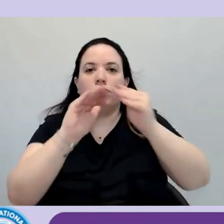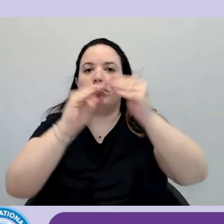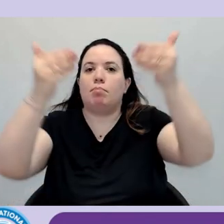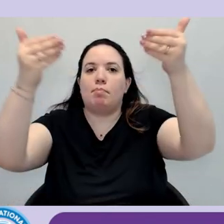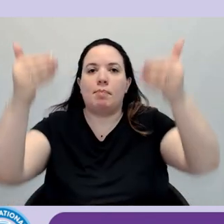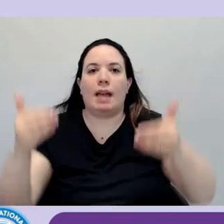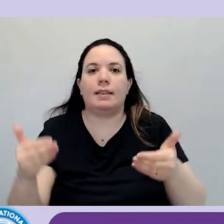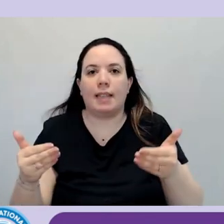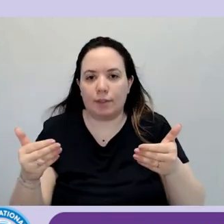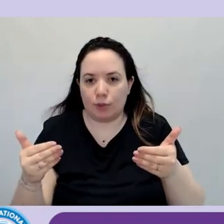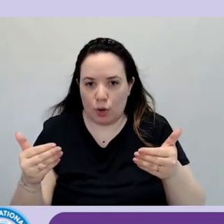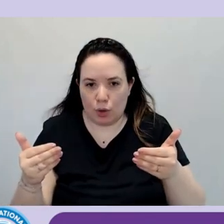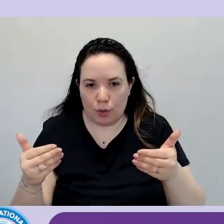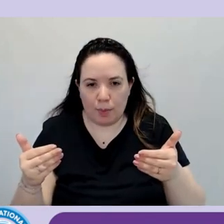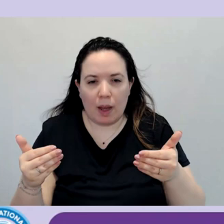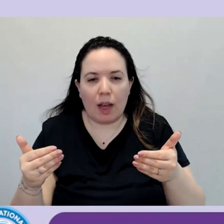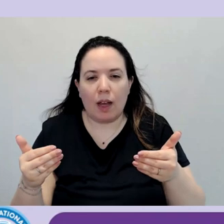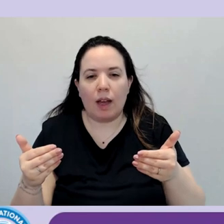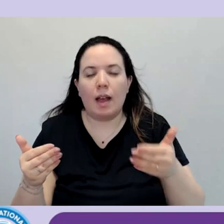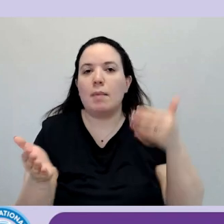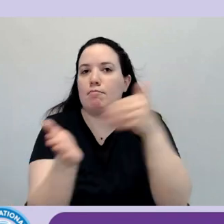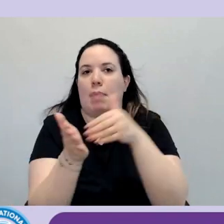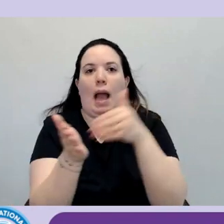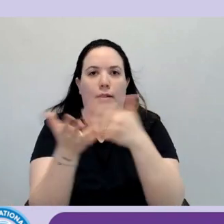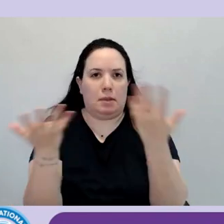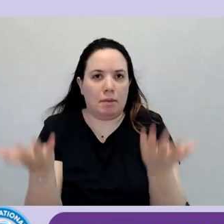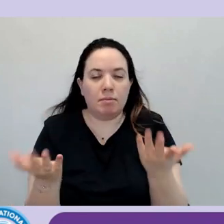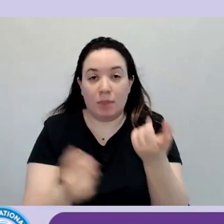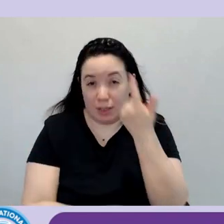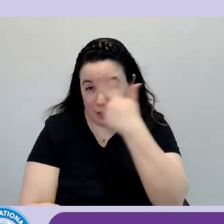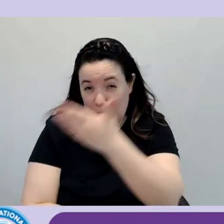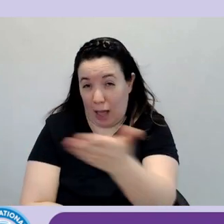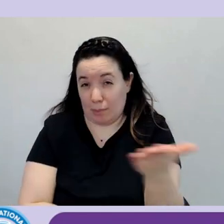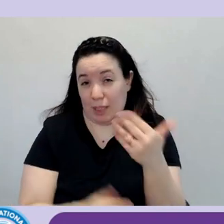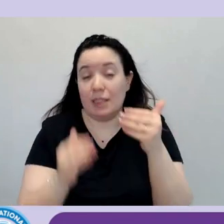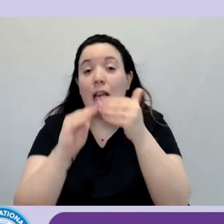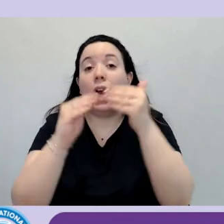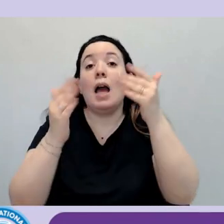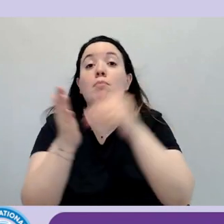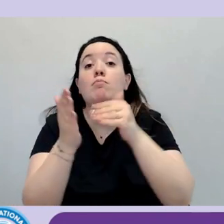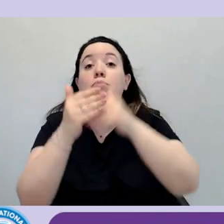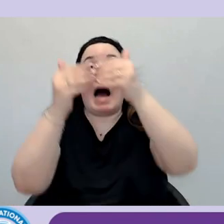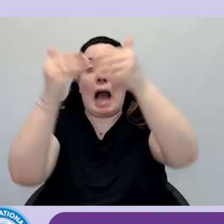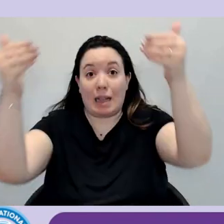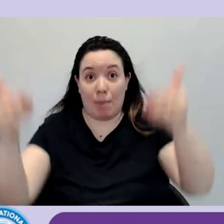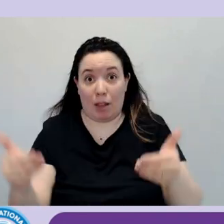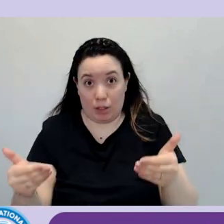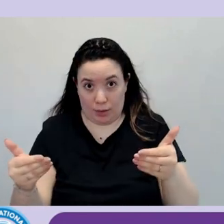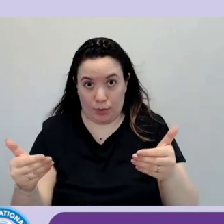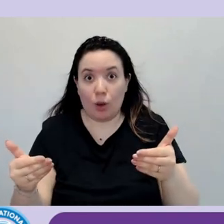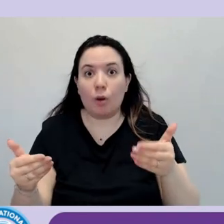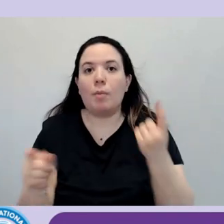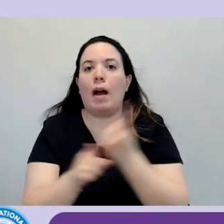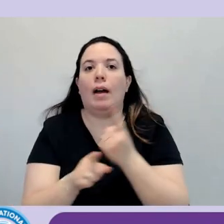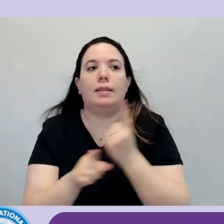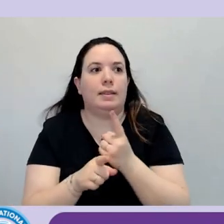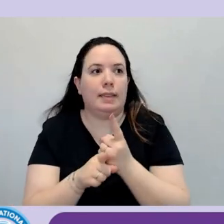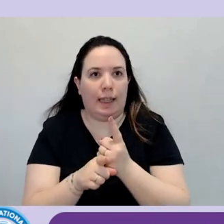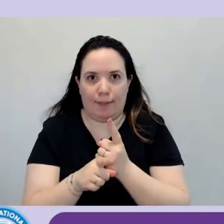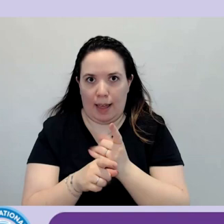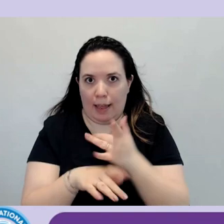bancaria Voi sapete che le platforme bancarie quando si eseguono operazioni e come dire di un certo tipo operazioni